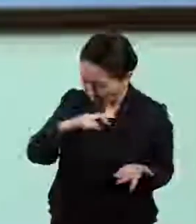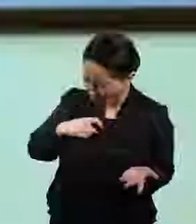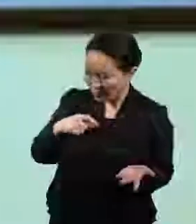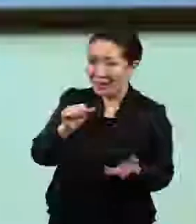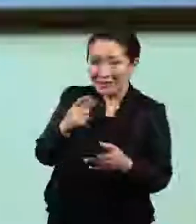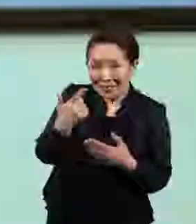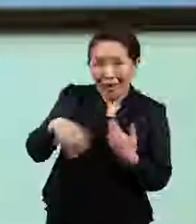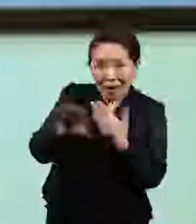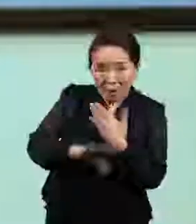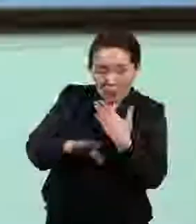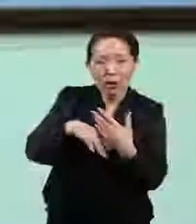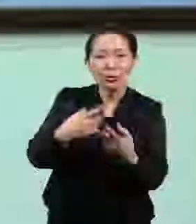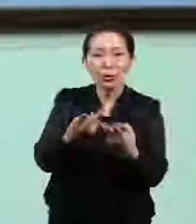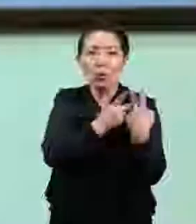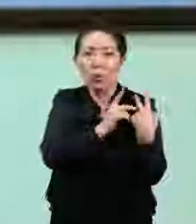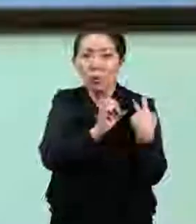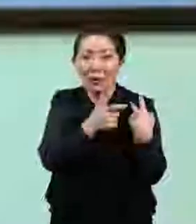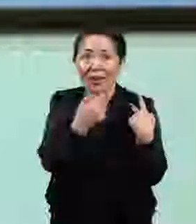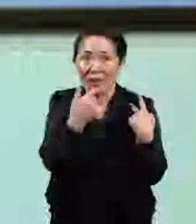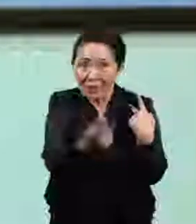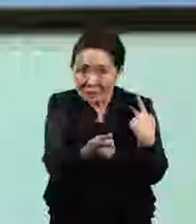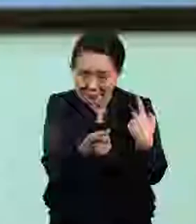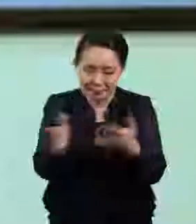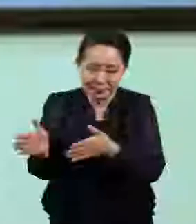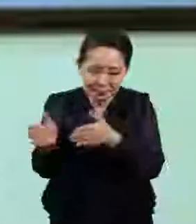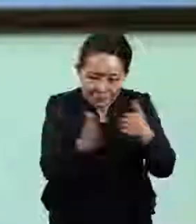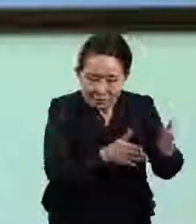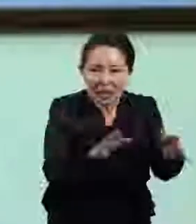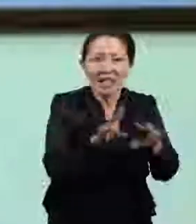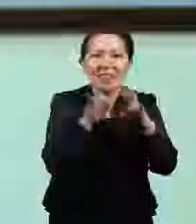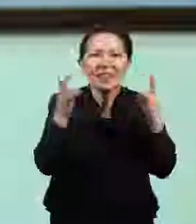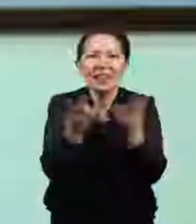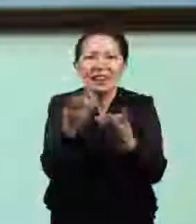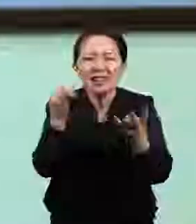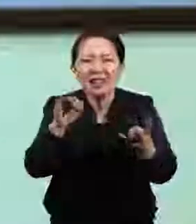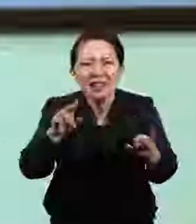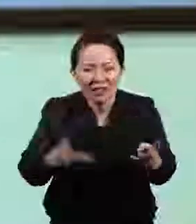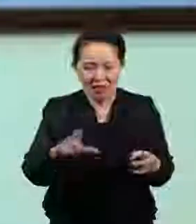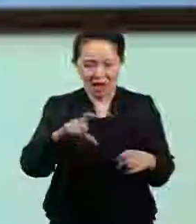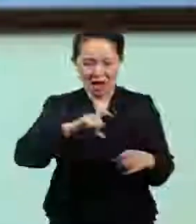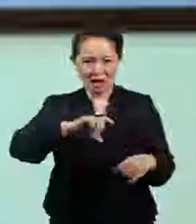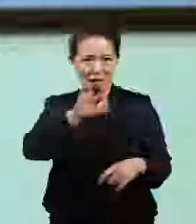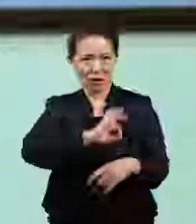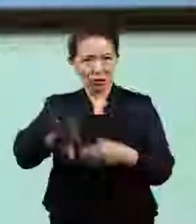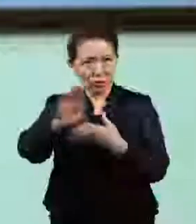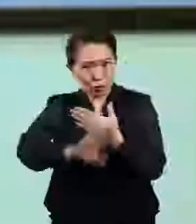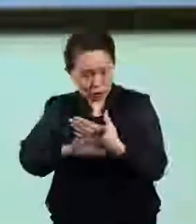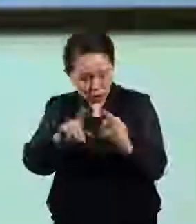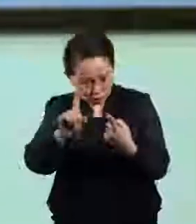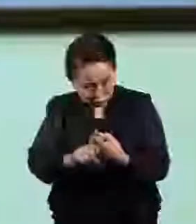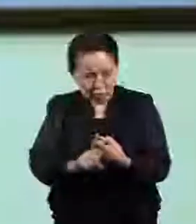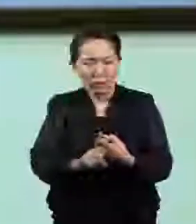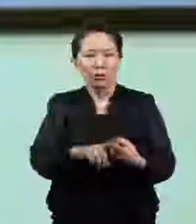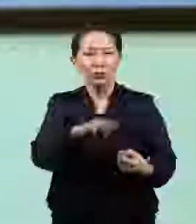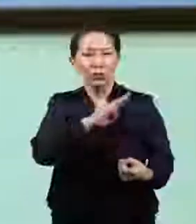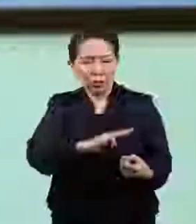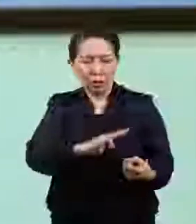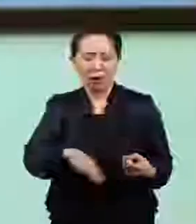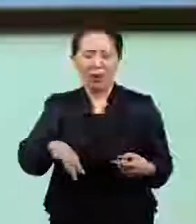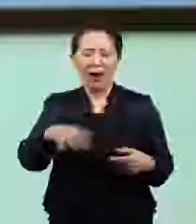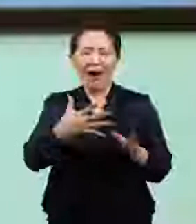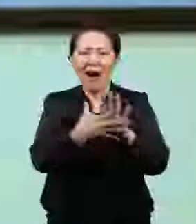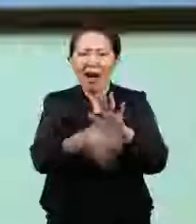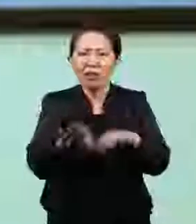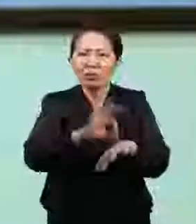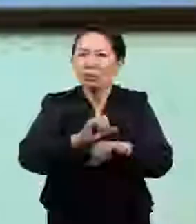хамгаалах үүргүүдэд дурдлаа. Харин нийтийн эрх ашигын төлөө буюу халдвар төвчнийг бусад хүмүүс тараахгүй тулд зохих байгууллагад